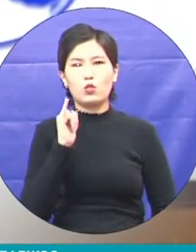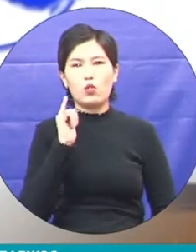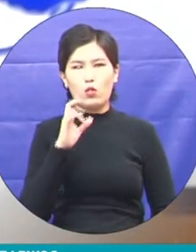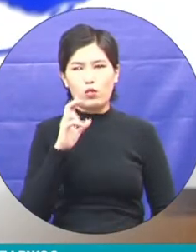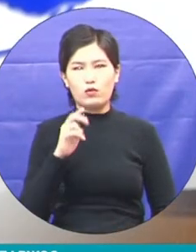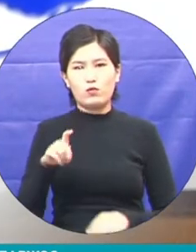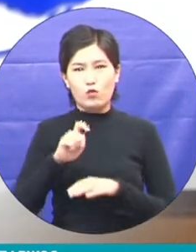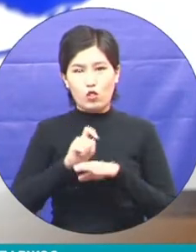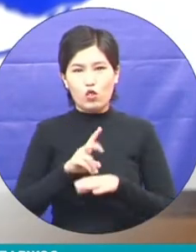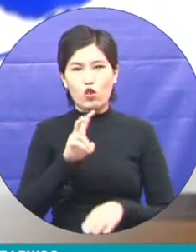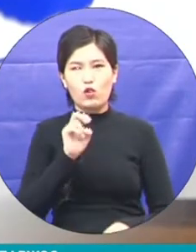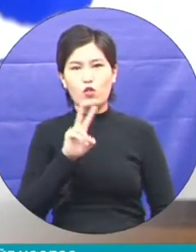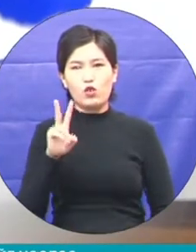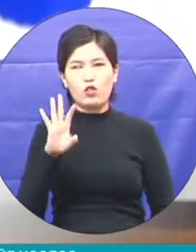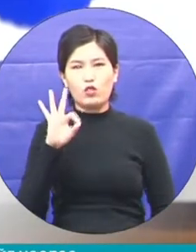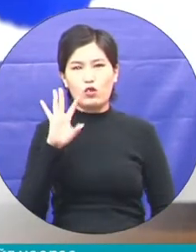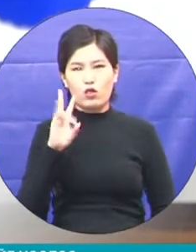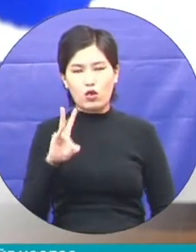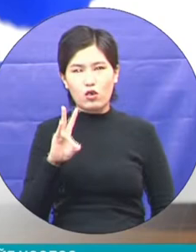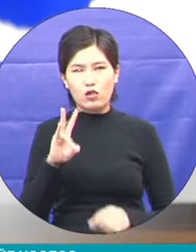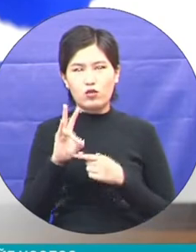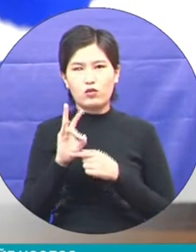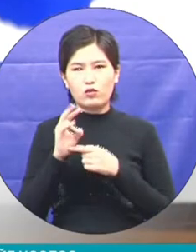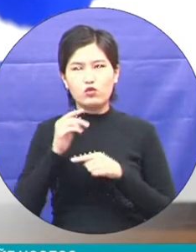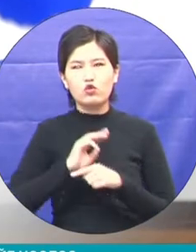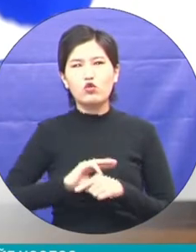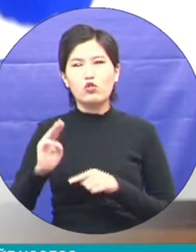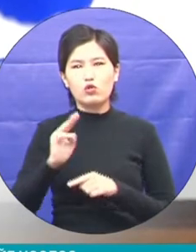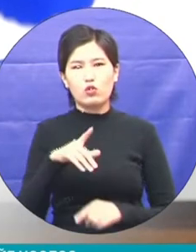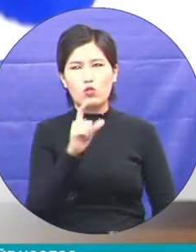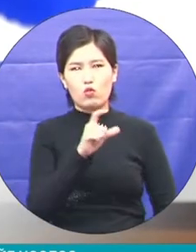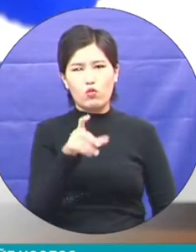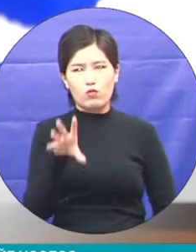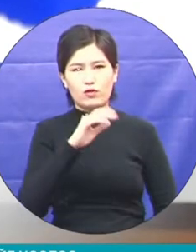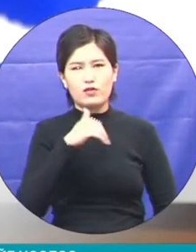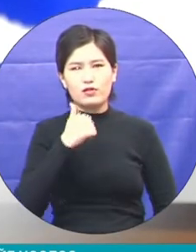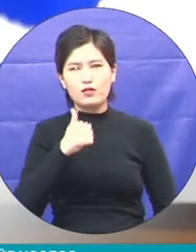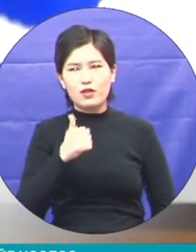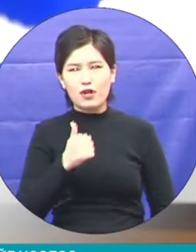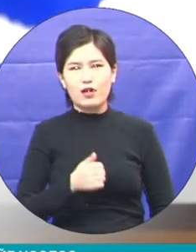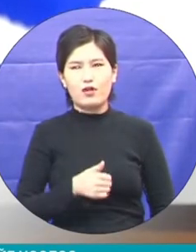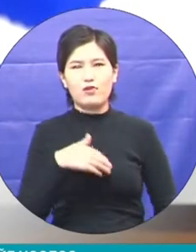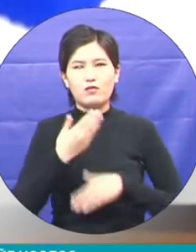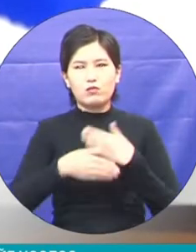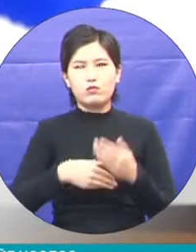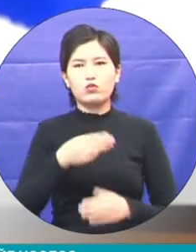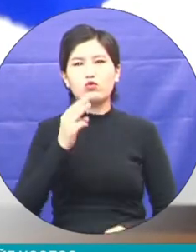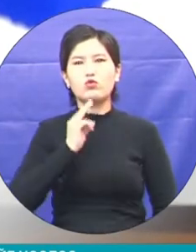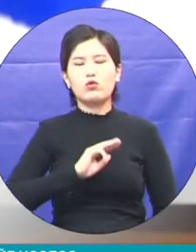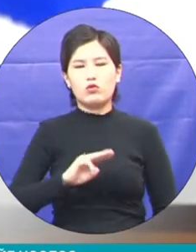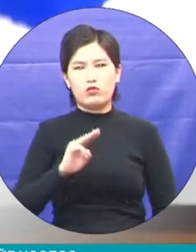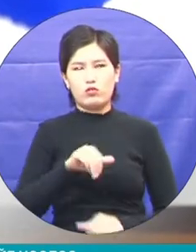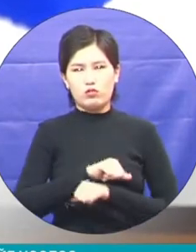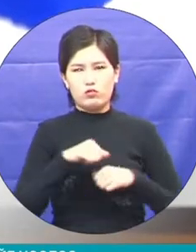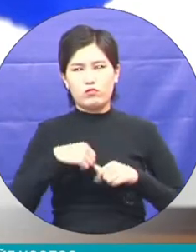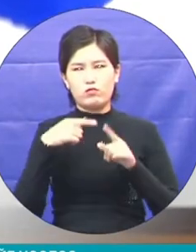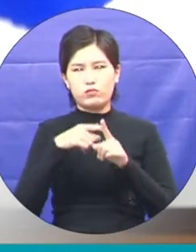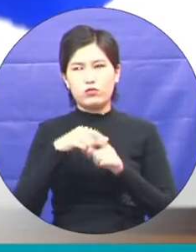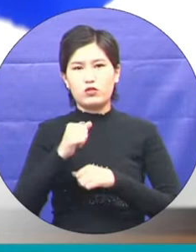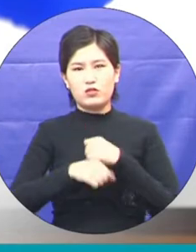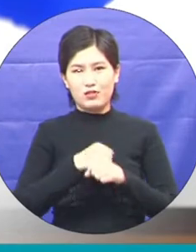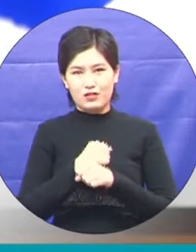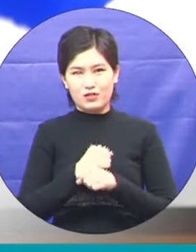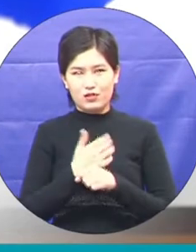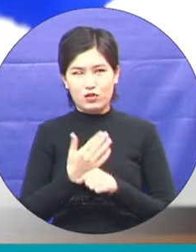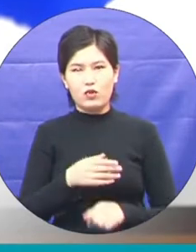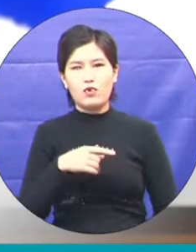Улаанбаатар хот 2022 оныг одоо иргэндийн ээлтэй иргэний жил болгон зарлж байгаа. Тэгээ бид нар өнөөдөр баялаг бүтээгчдийн холбоон